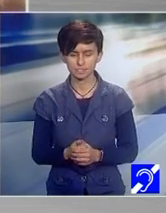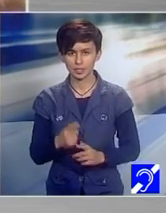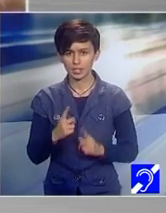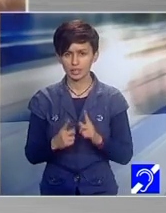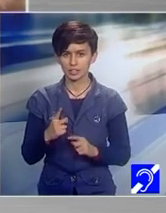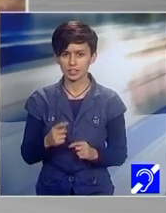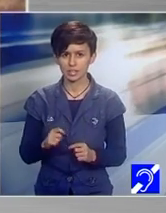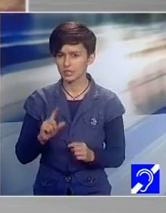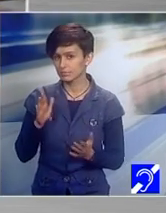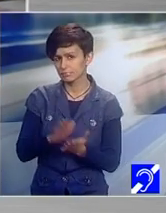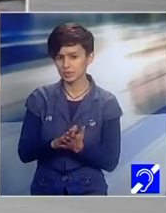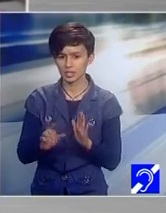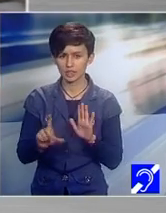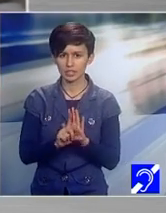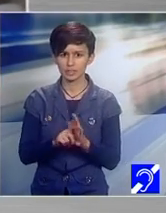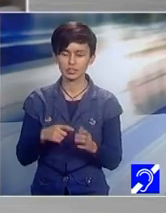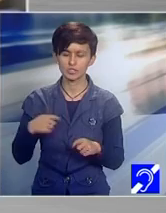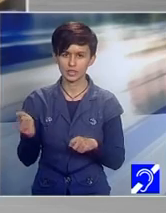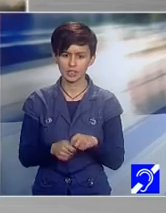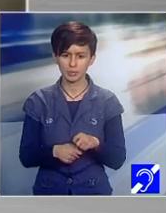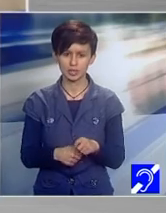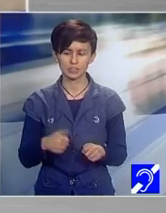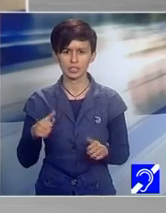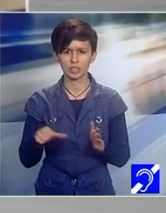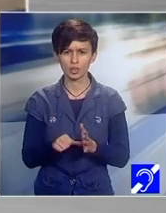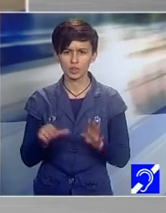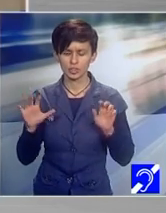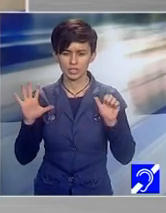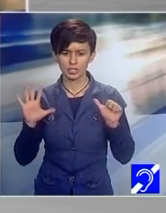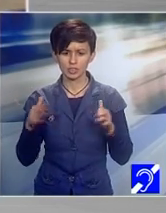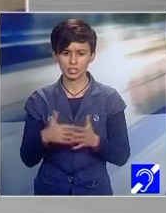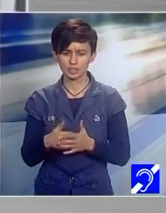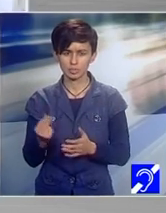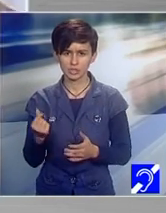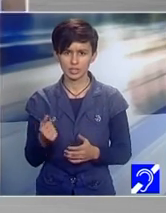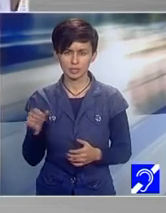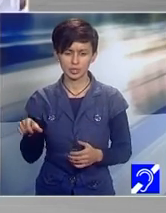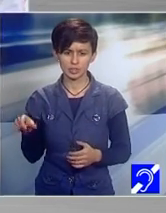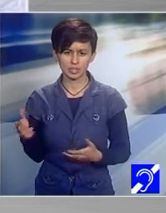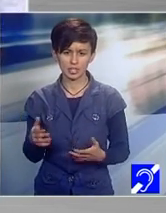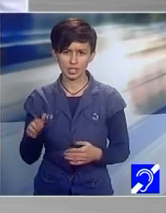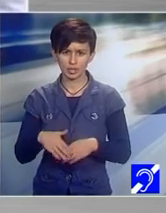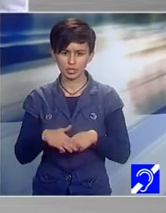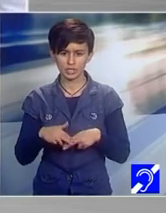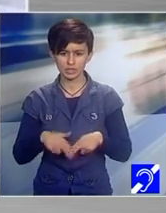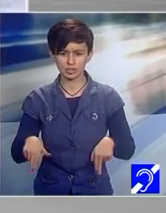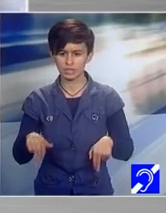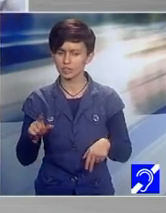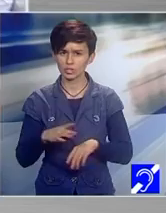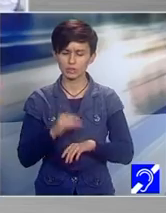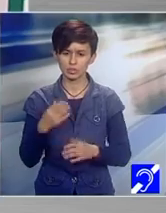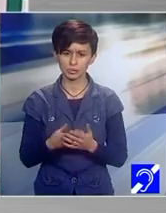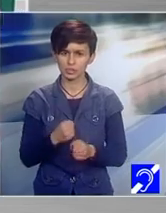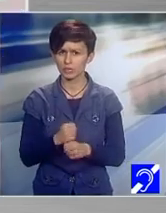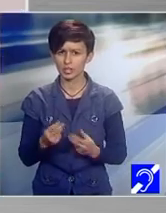și se sancționează cu amenzi cuprinse între 1.000 și 6.000 de lei. Cei care riscă să le primească sunt patronii de restaurante care n-au încă o soluție pentru zecile